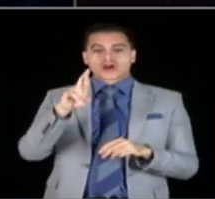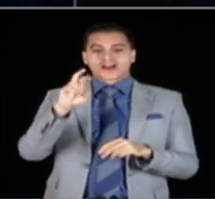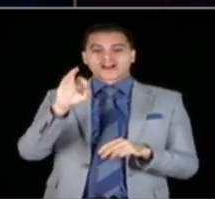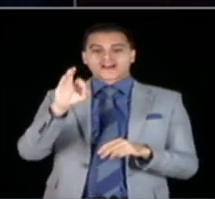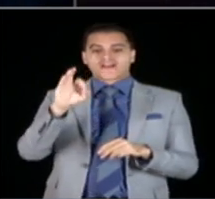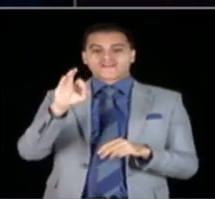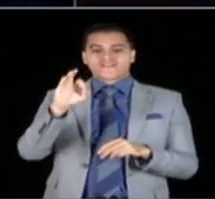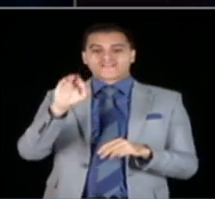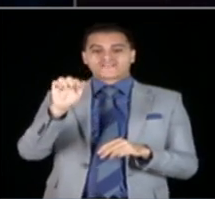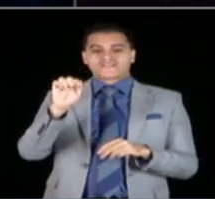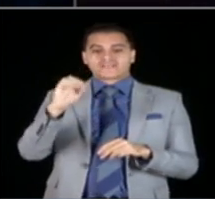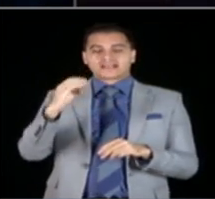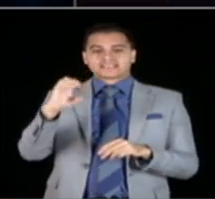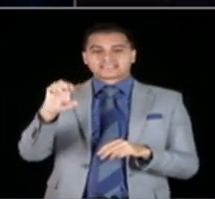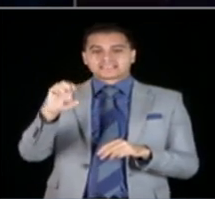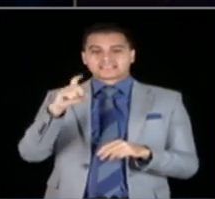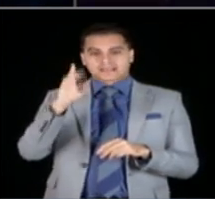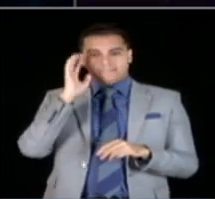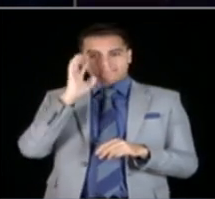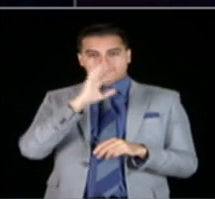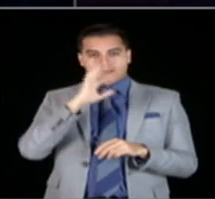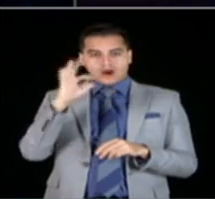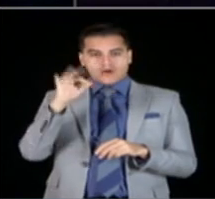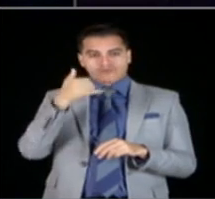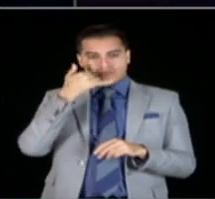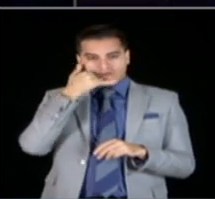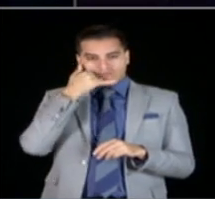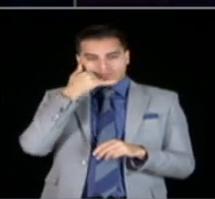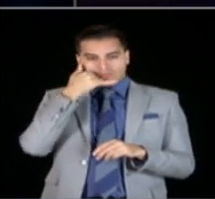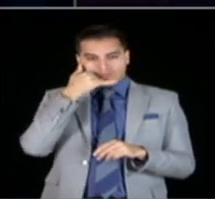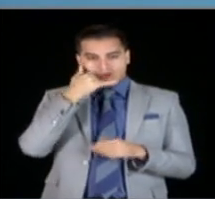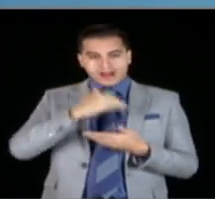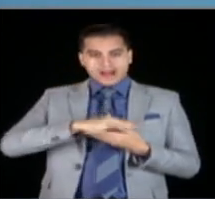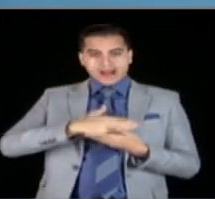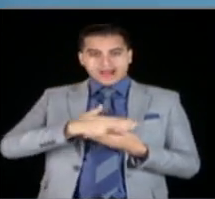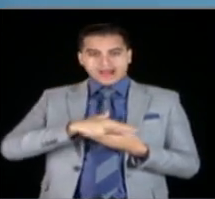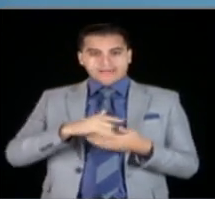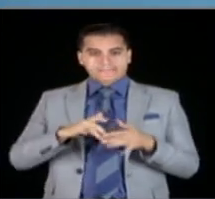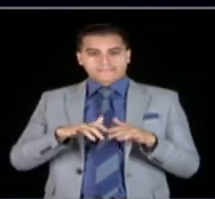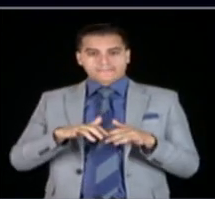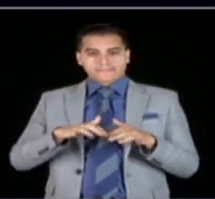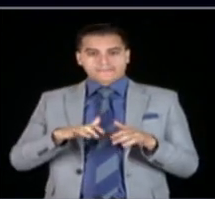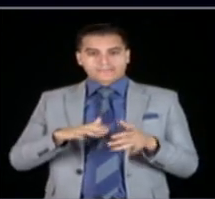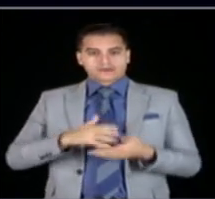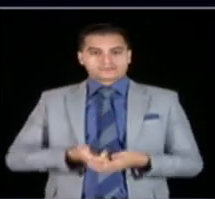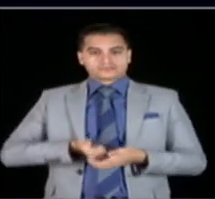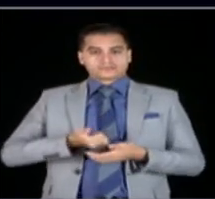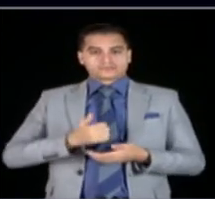أجهزة الحواسيب المحمولة سيرفس لابتوب. أبل.